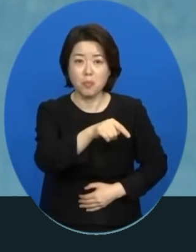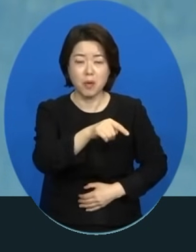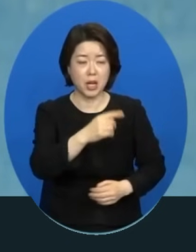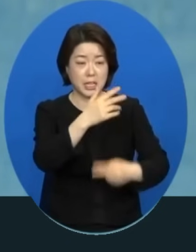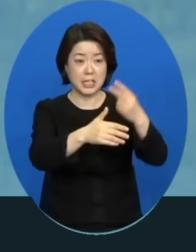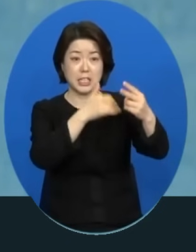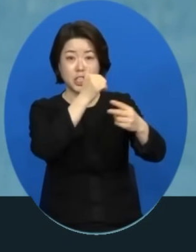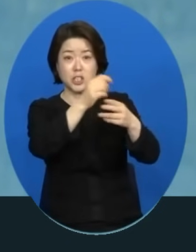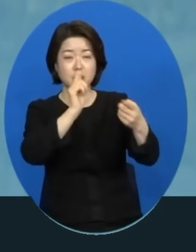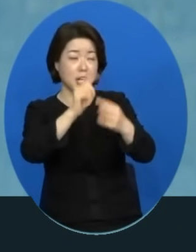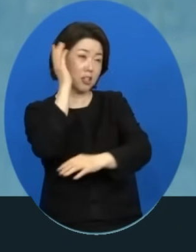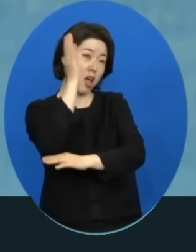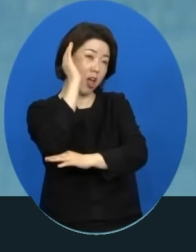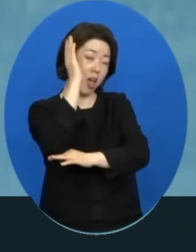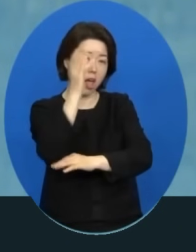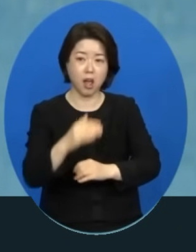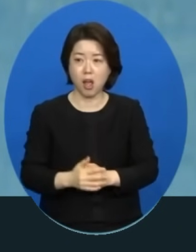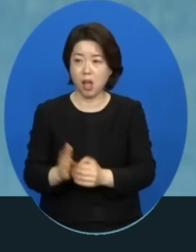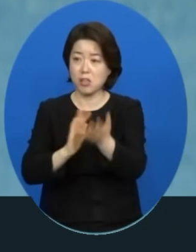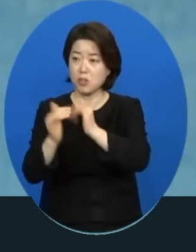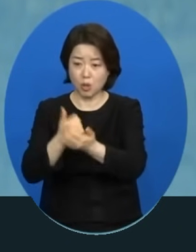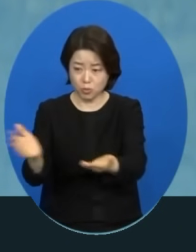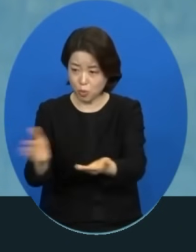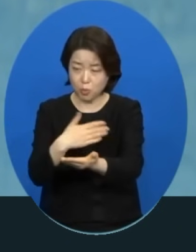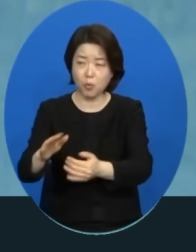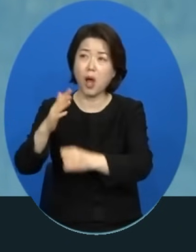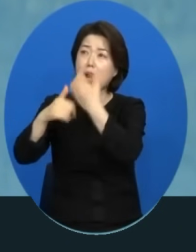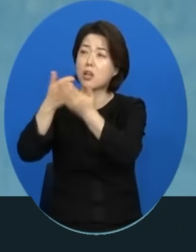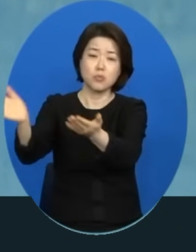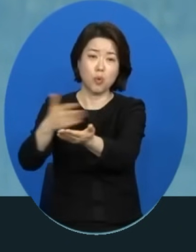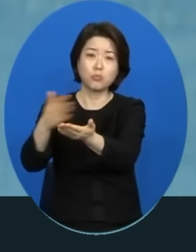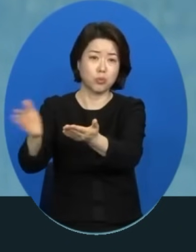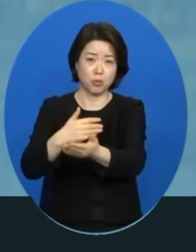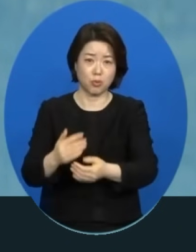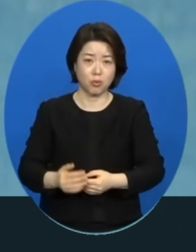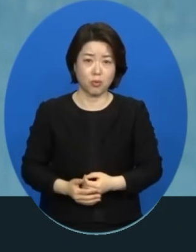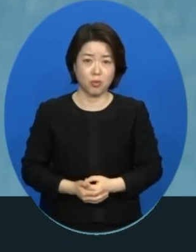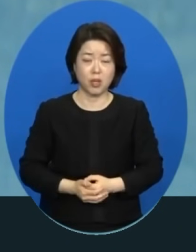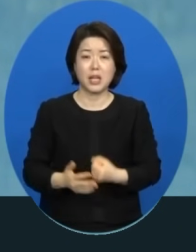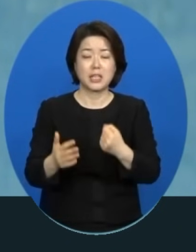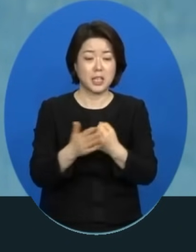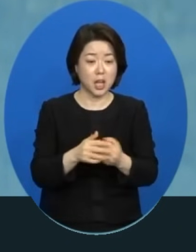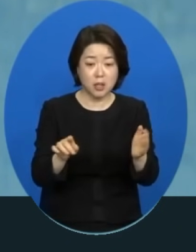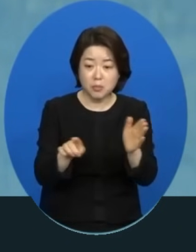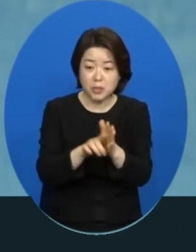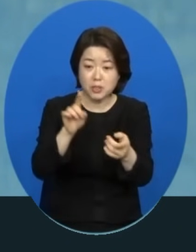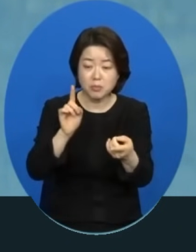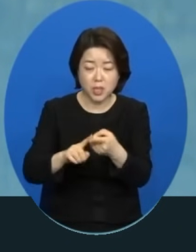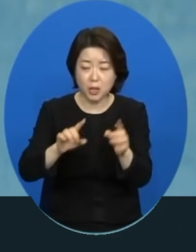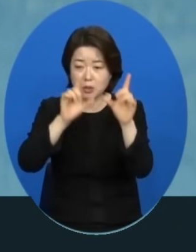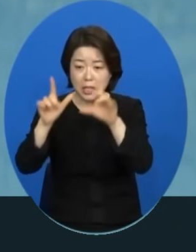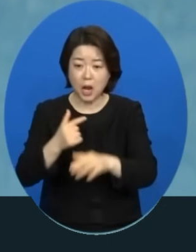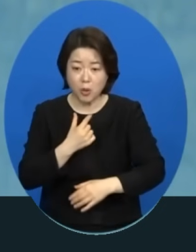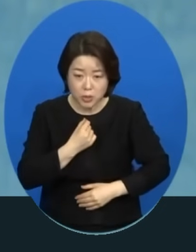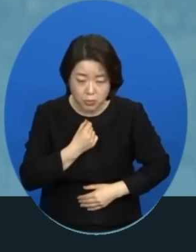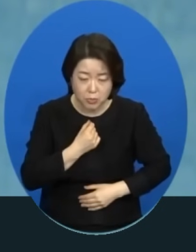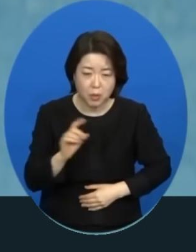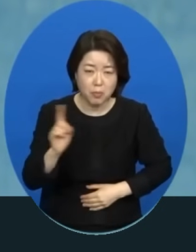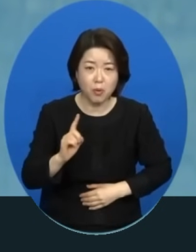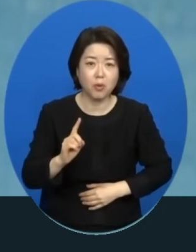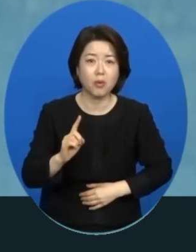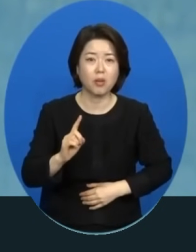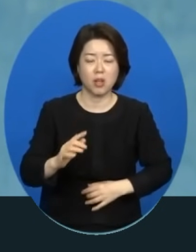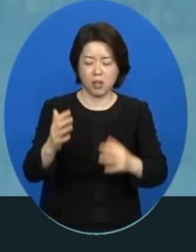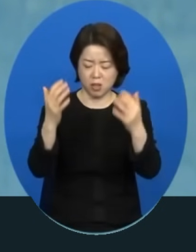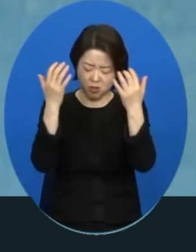신들을 얘기하는데 하나님이 어디 있어? 예수님이 어디 있어요? 그러니까 믿음대로 살려고 하면 뭘 받아요? 고난을 받는 겁니다.